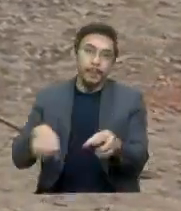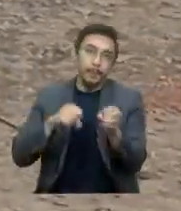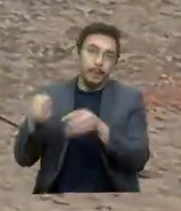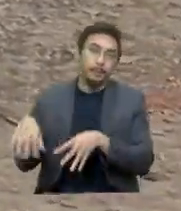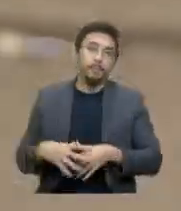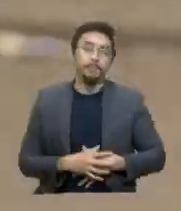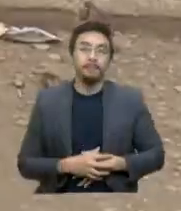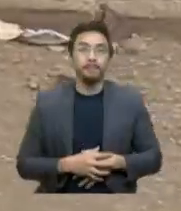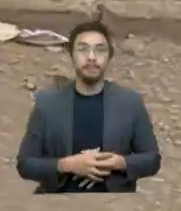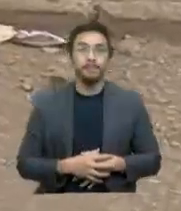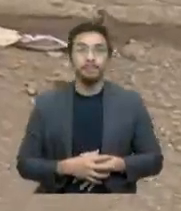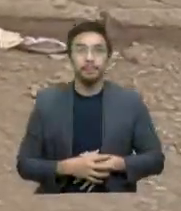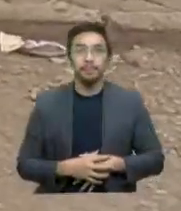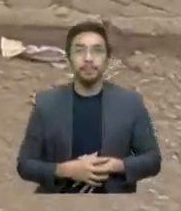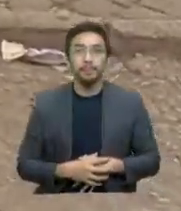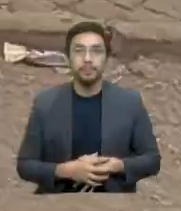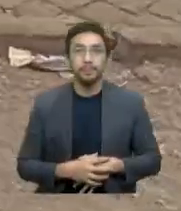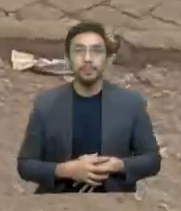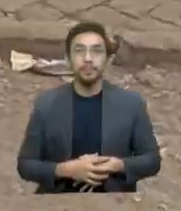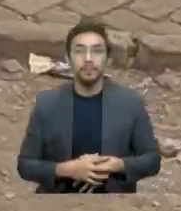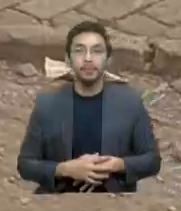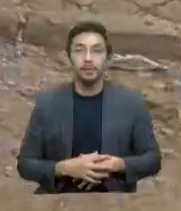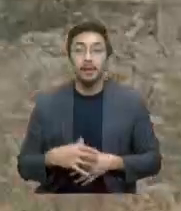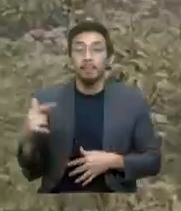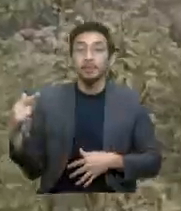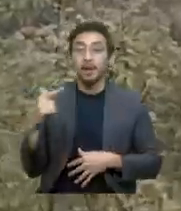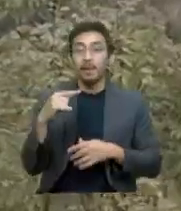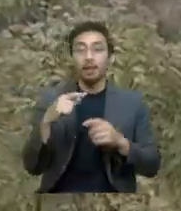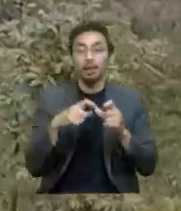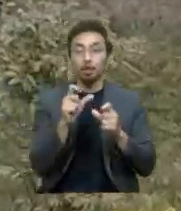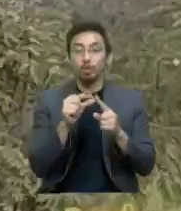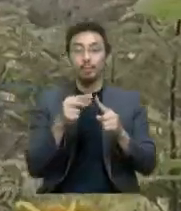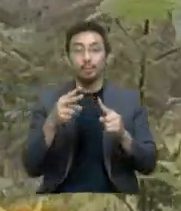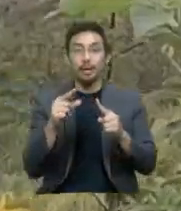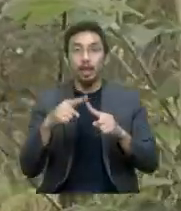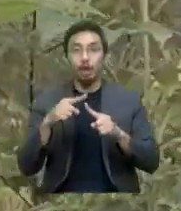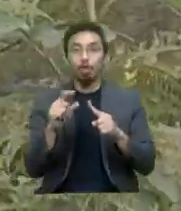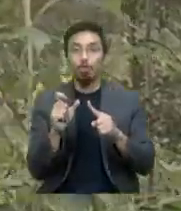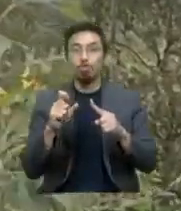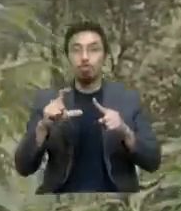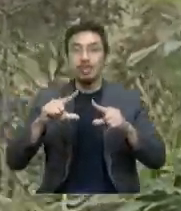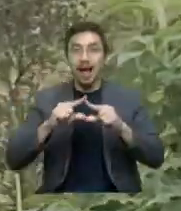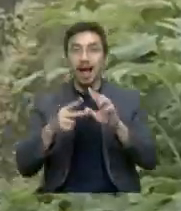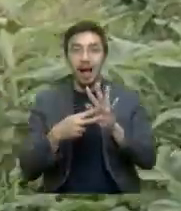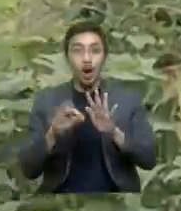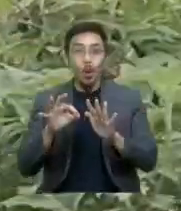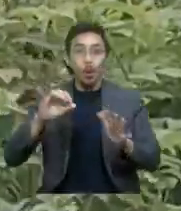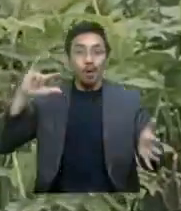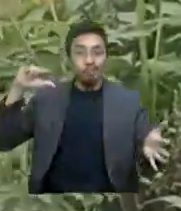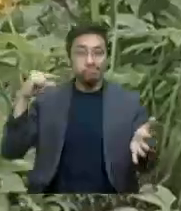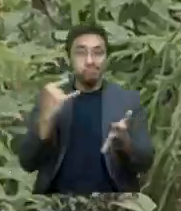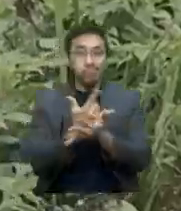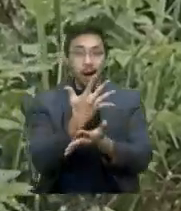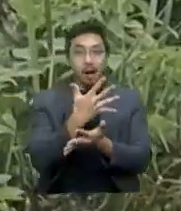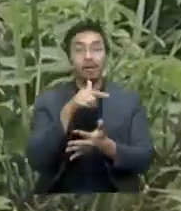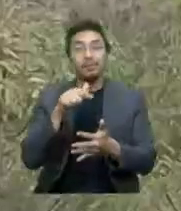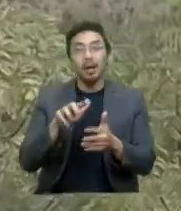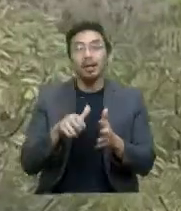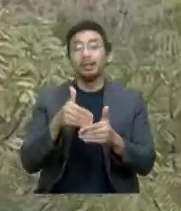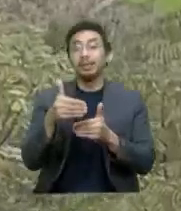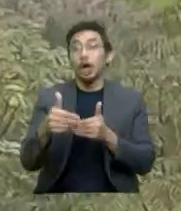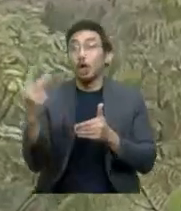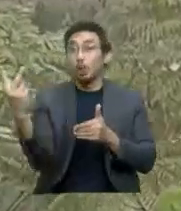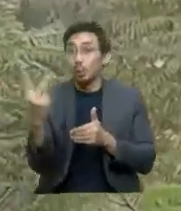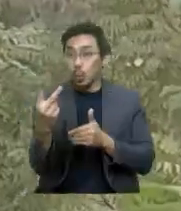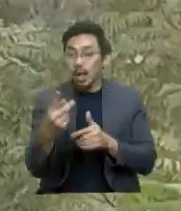Hari kedua kecelakaan pesawat Super Tucano, aparat Brimob Polda Jawa Timur dan TNI Angkatan Udara masih siaga di lokasi kejadian.